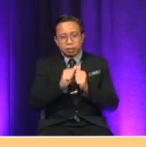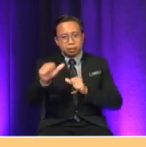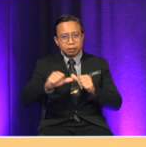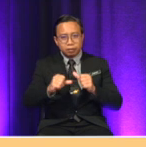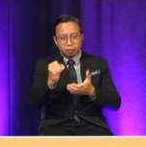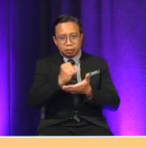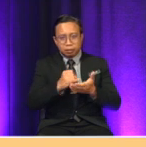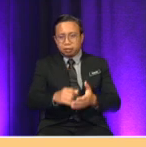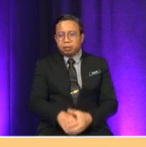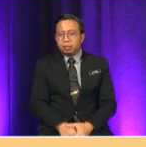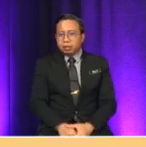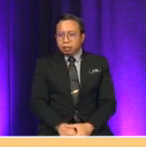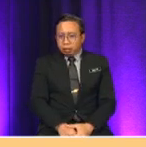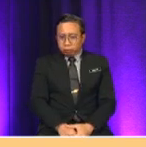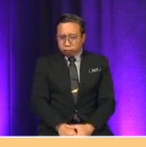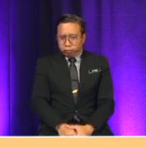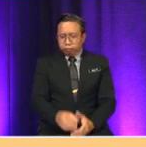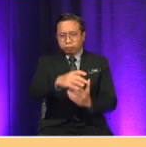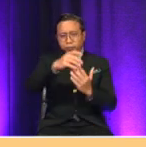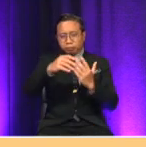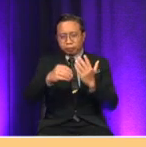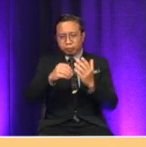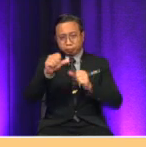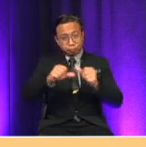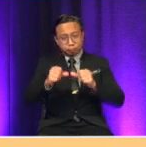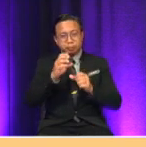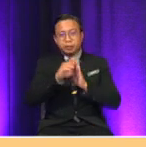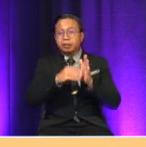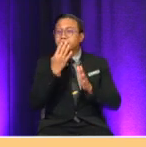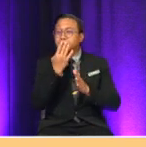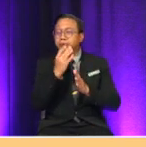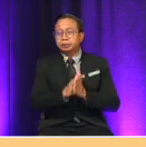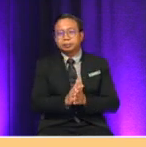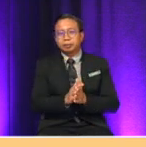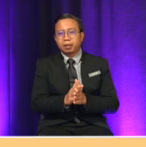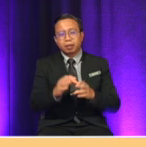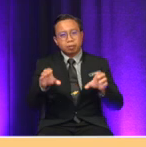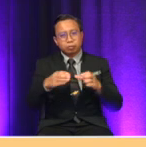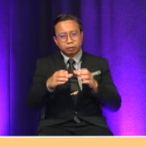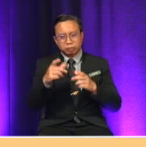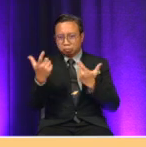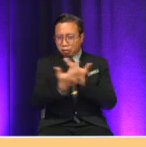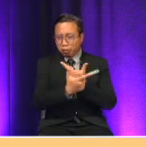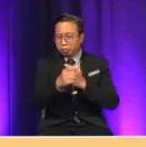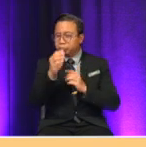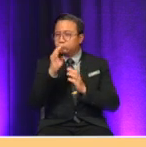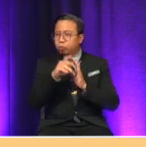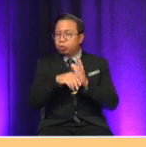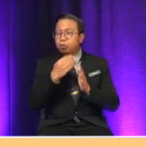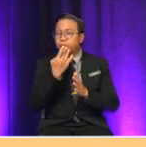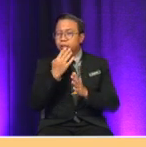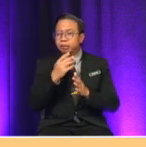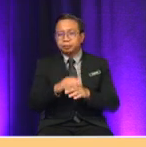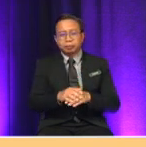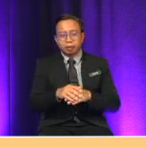lukisan. Oleh itu, Amira memilih aktiviti mewarna dan bercadang mengadakan pertandingan mewarna sempena